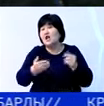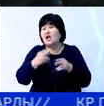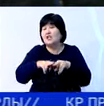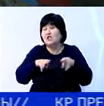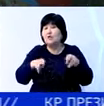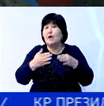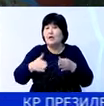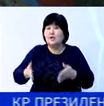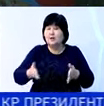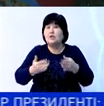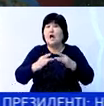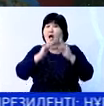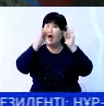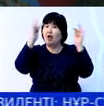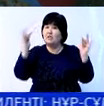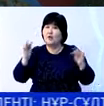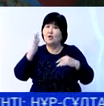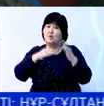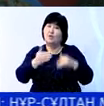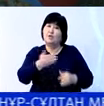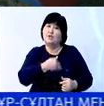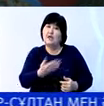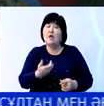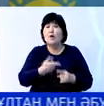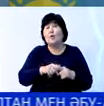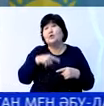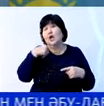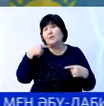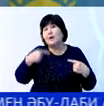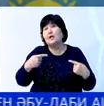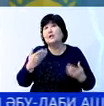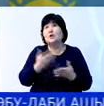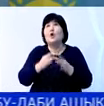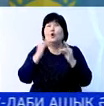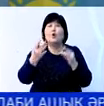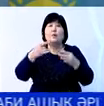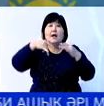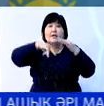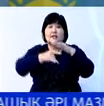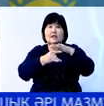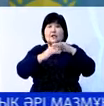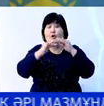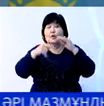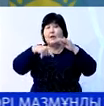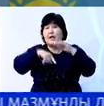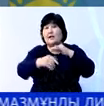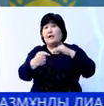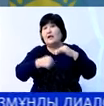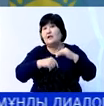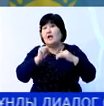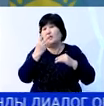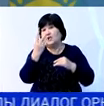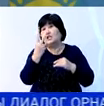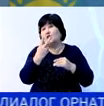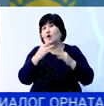Трассаның үстіне мына аспалы көпір саламыз деп. Осы жерден бір аспалы көпір салайық, анау тес көпірден Ақсу ауылынан келетін жақтан екінші көпір